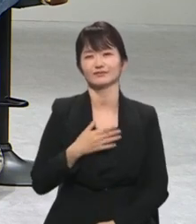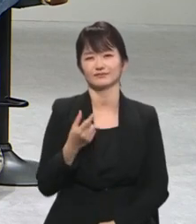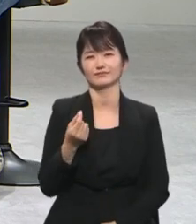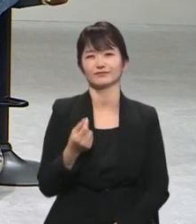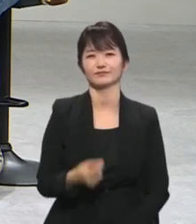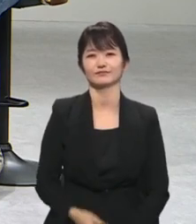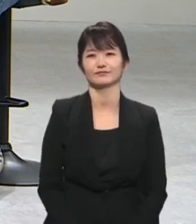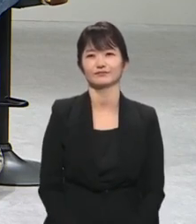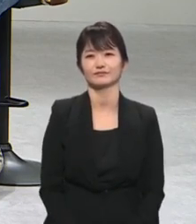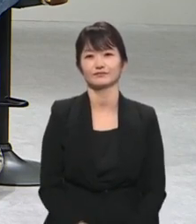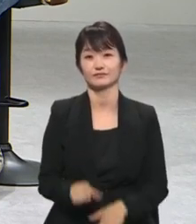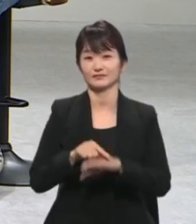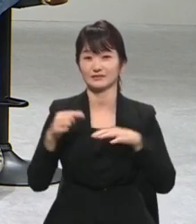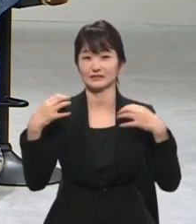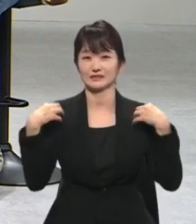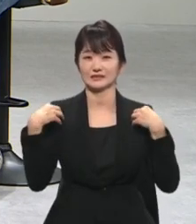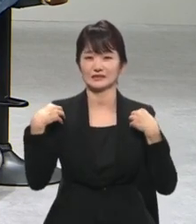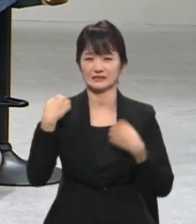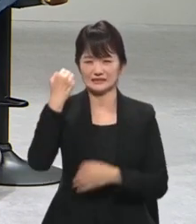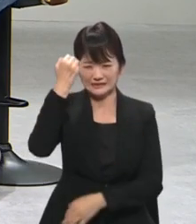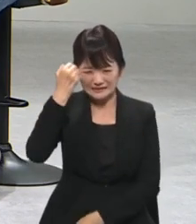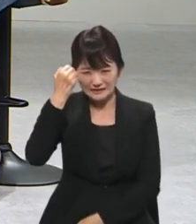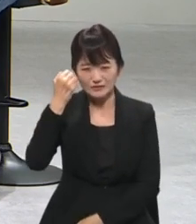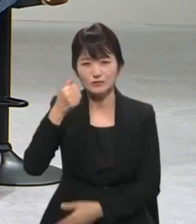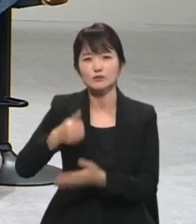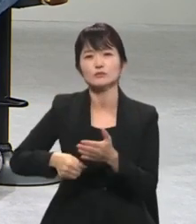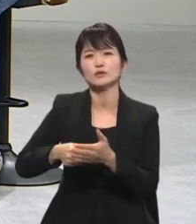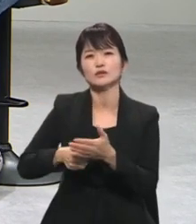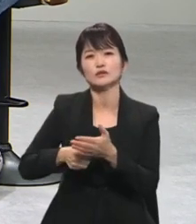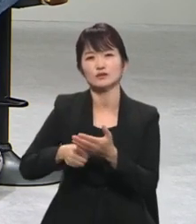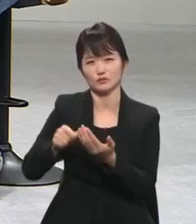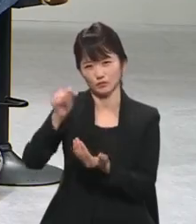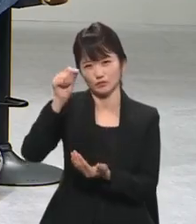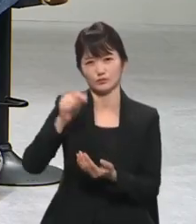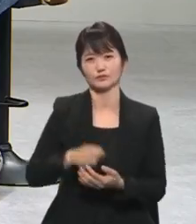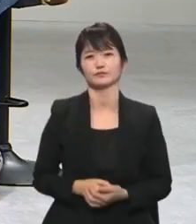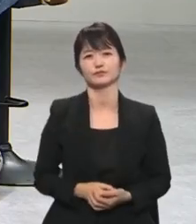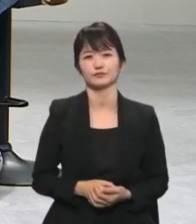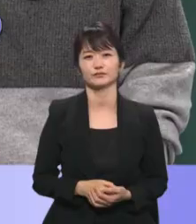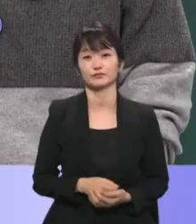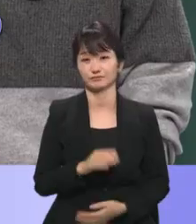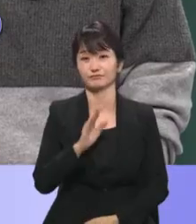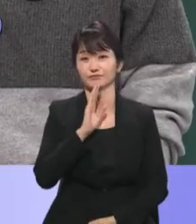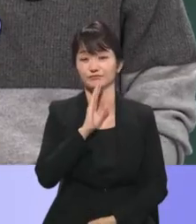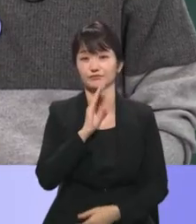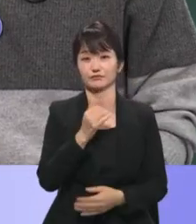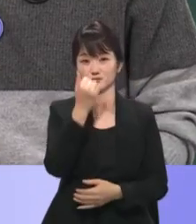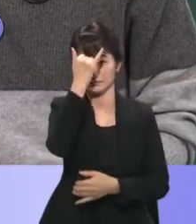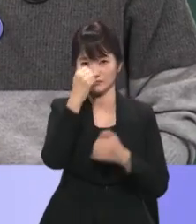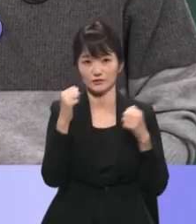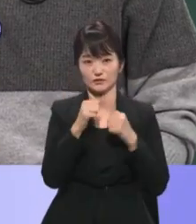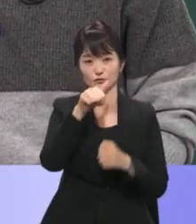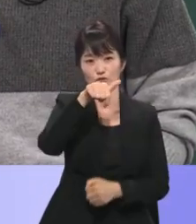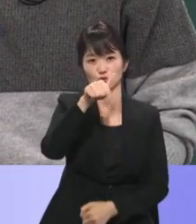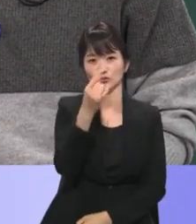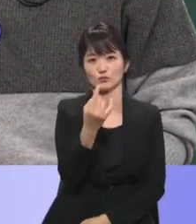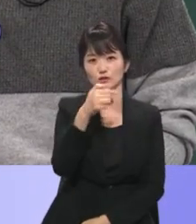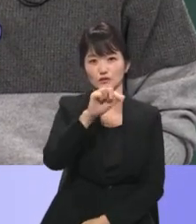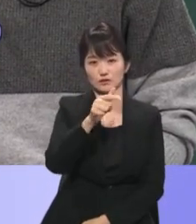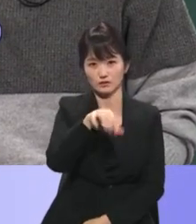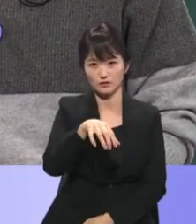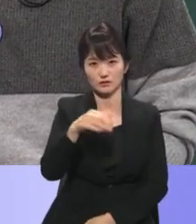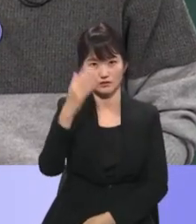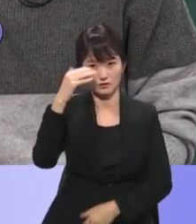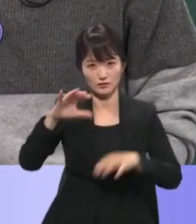뭐 진짜 제 애물단지 대표격으로 꼽히는 거 아닙니까 가마솥 맞아요 그 충북 괴산에 있는 국내